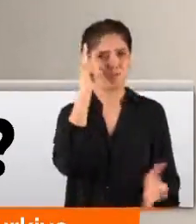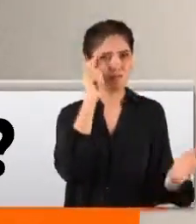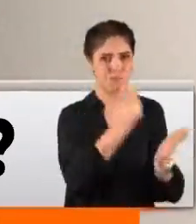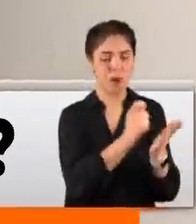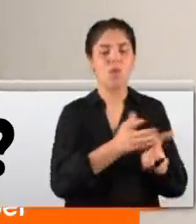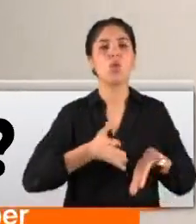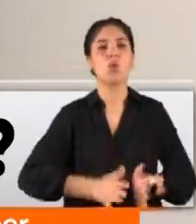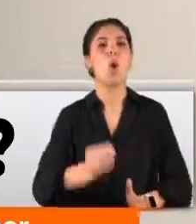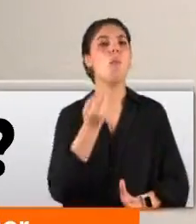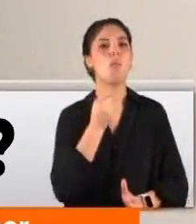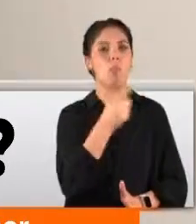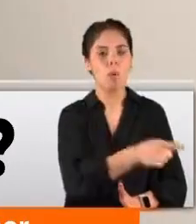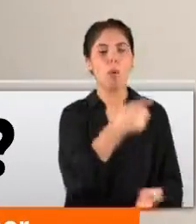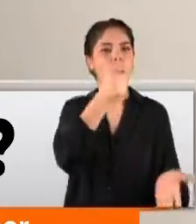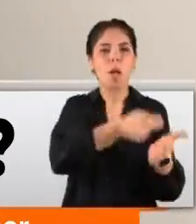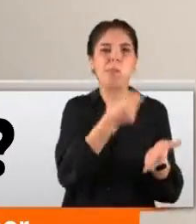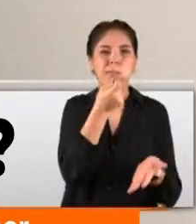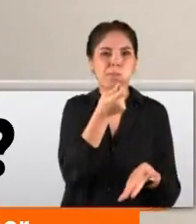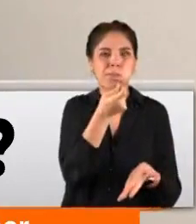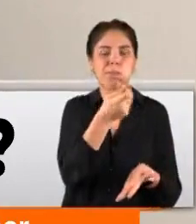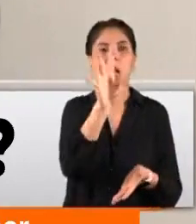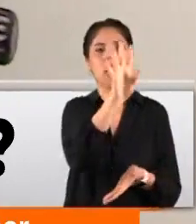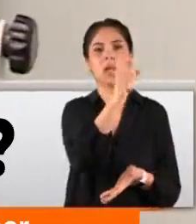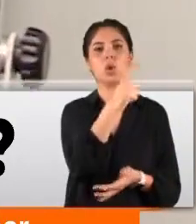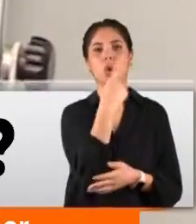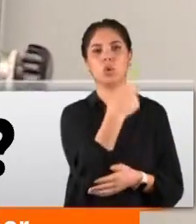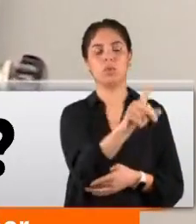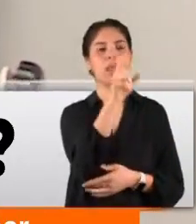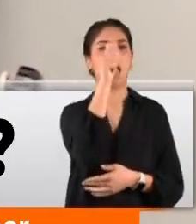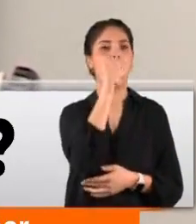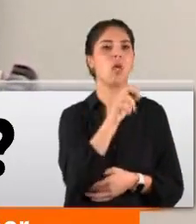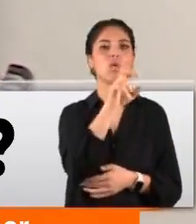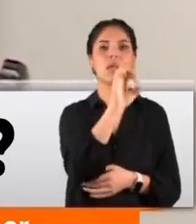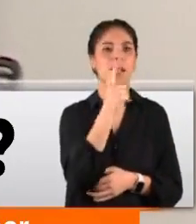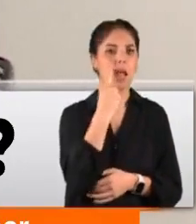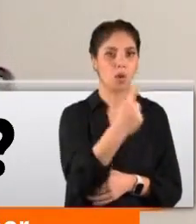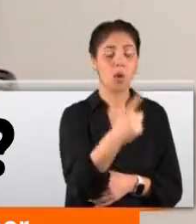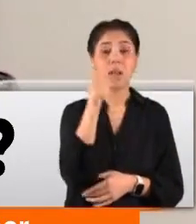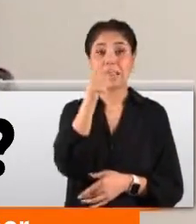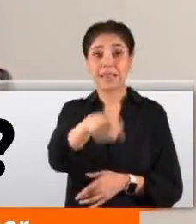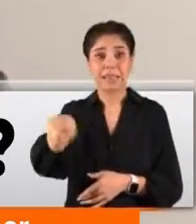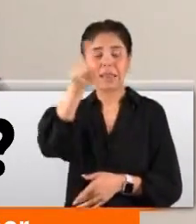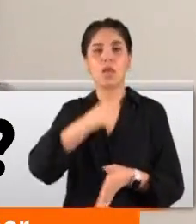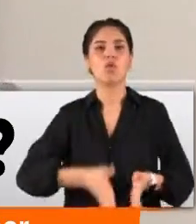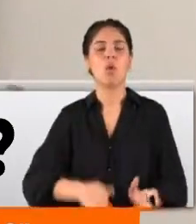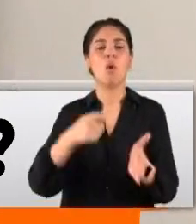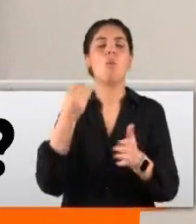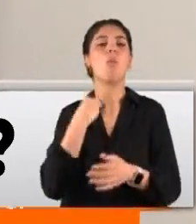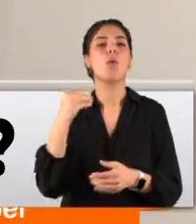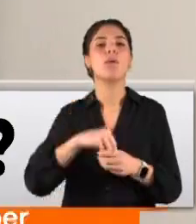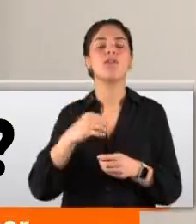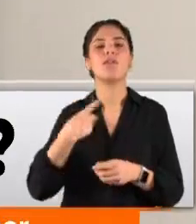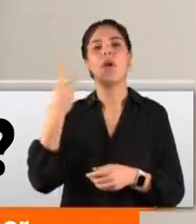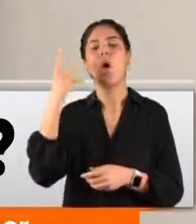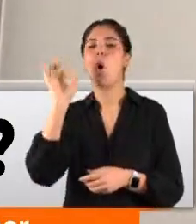doğum borçlanmasına ödeyeceğiniz rakam 49.680 lira. Ancak siz doğum borçlanması için 2023